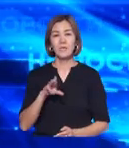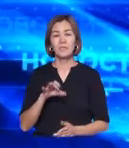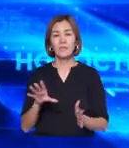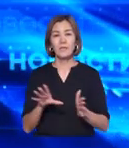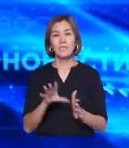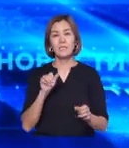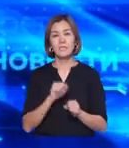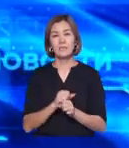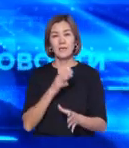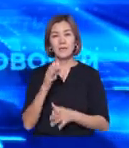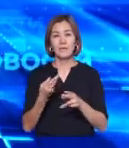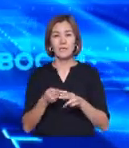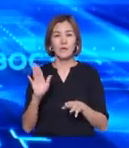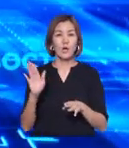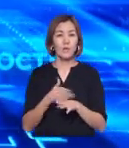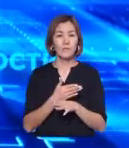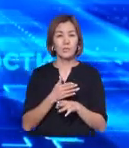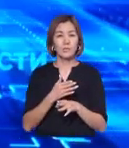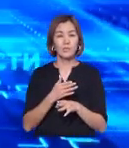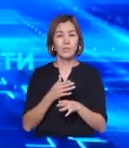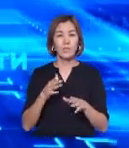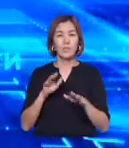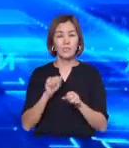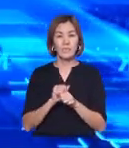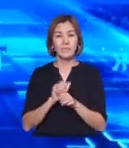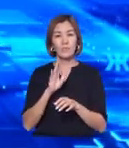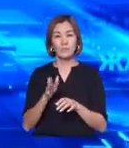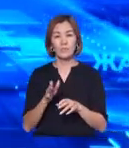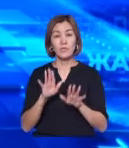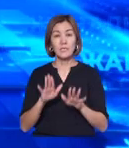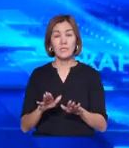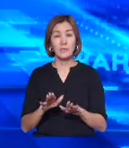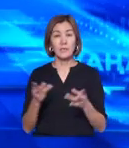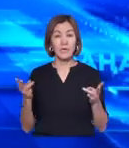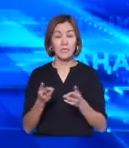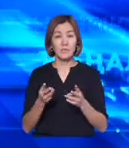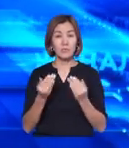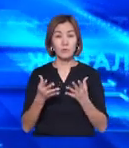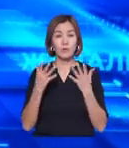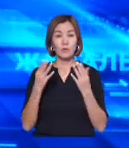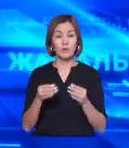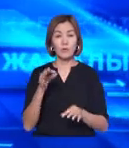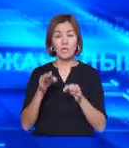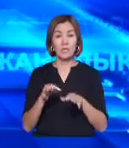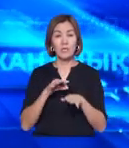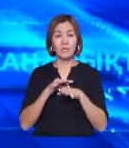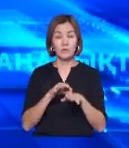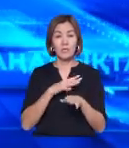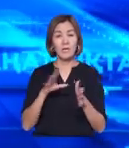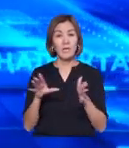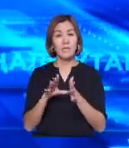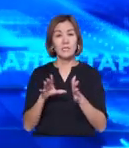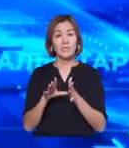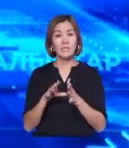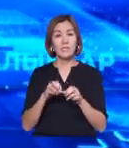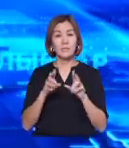Атом электр станциясы әлемдегі ең қауіпсіз өндіріс ошағы. Дегенмен оның қажеттілігі әлі күнге дейін талқыланып жатыр. Энергетика